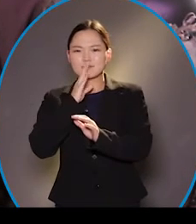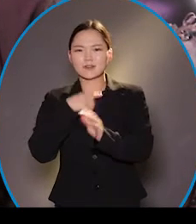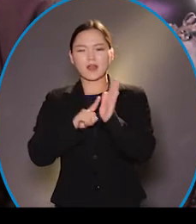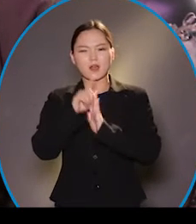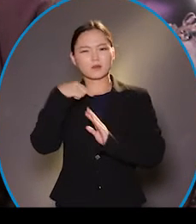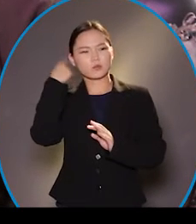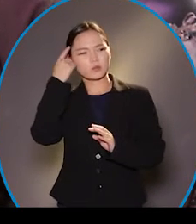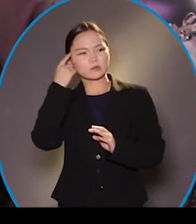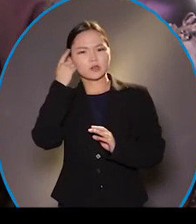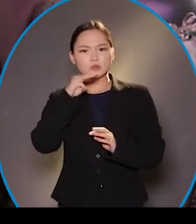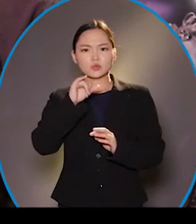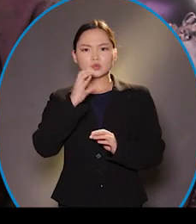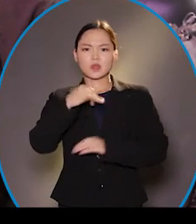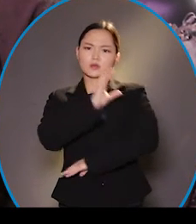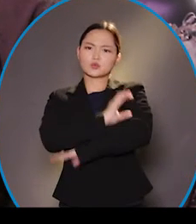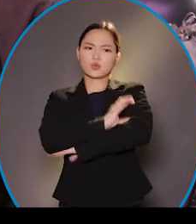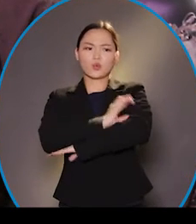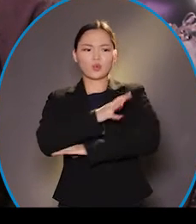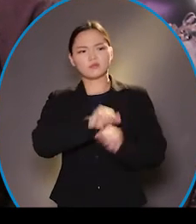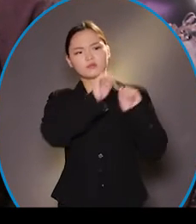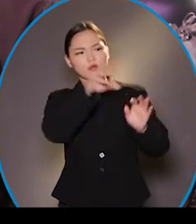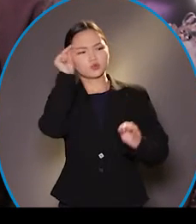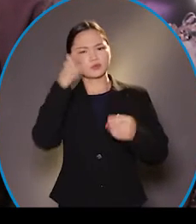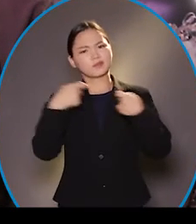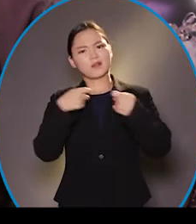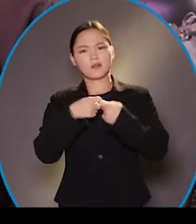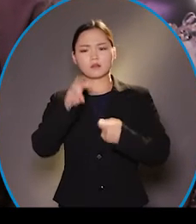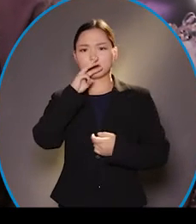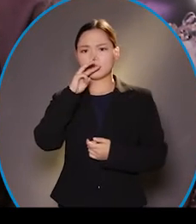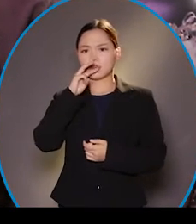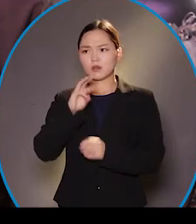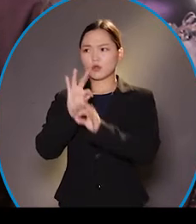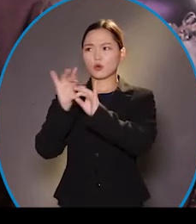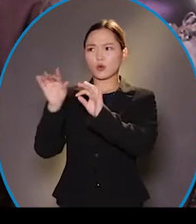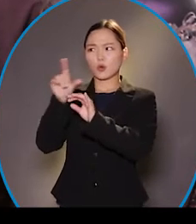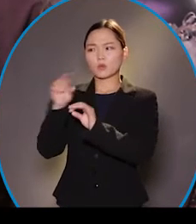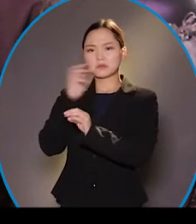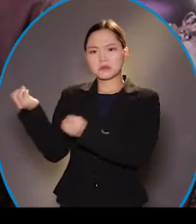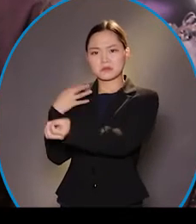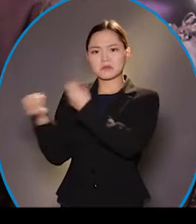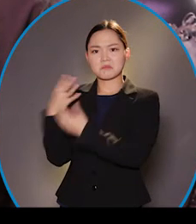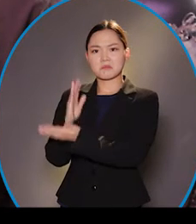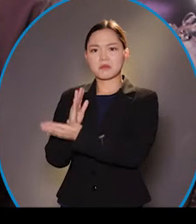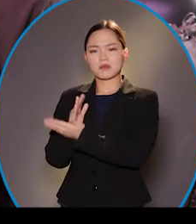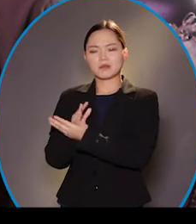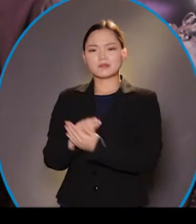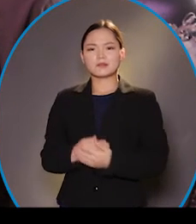исэн. Тусгай сургууль мургуулд өг гээл багш юу цаанаас бас тэгж хүмүүс бас ганц нэг ярьдаг гэсэн.